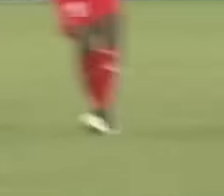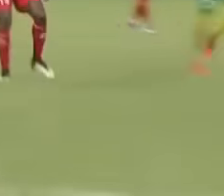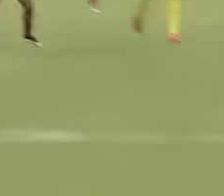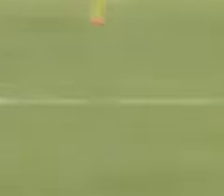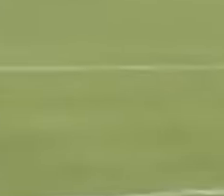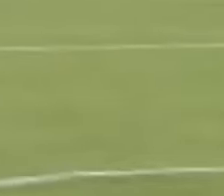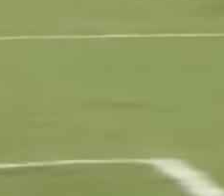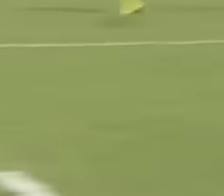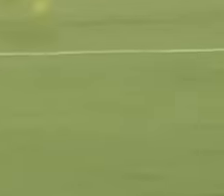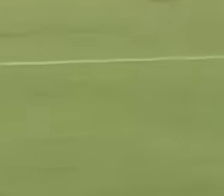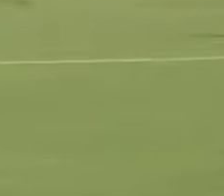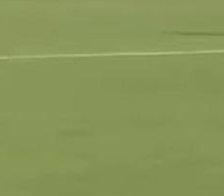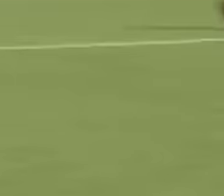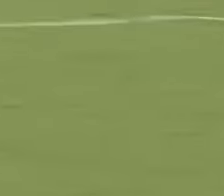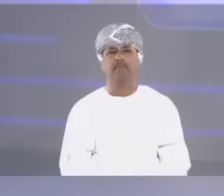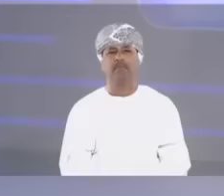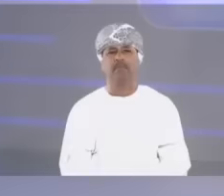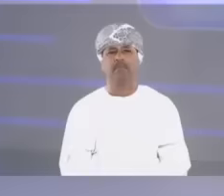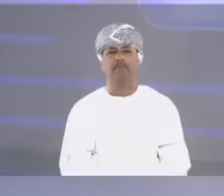جميل.